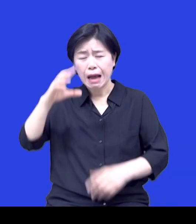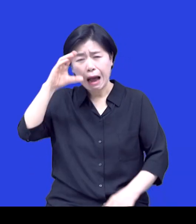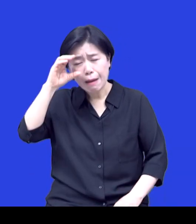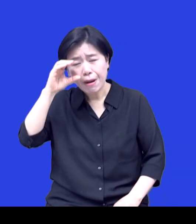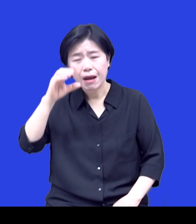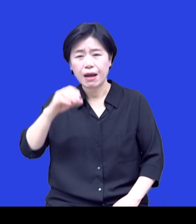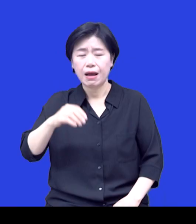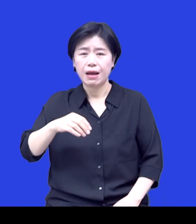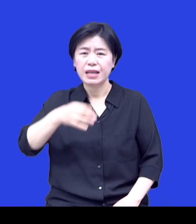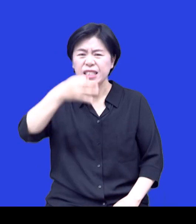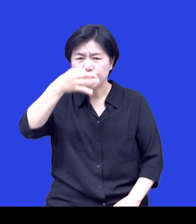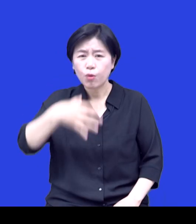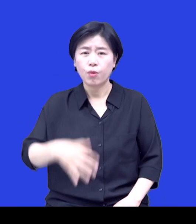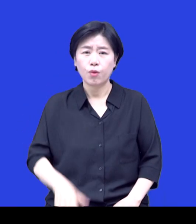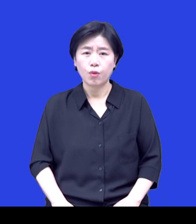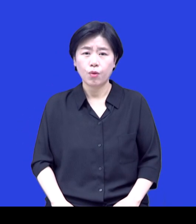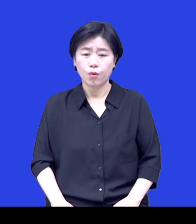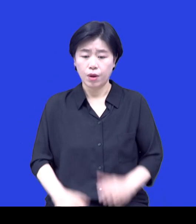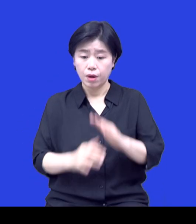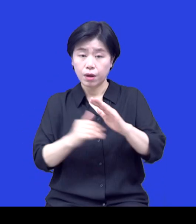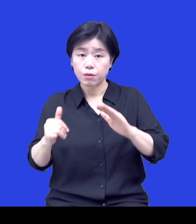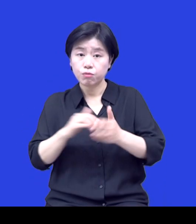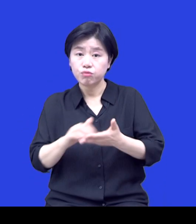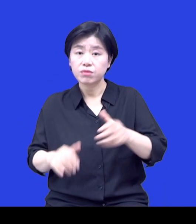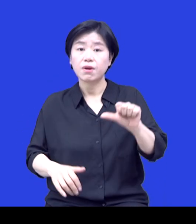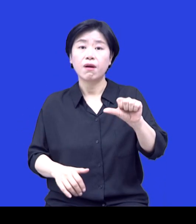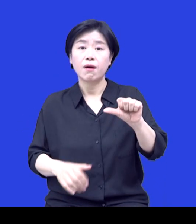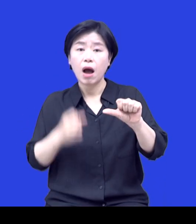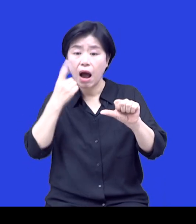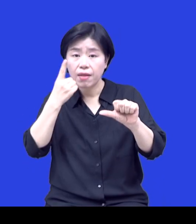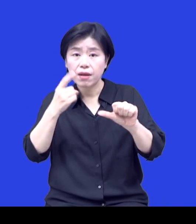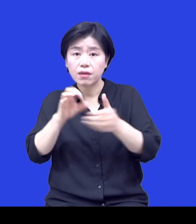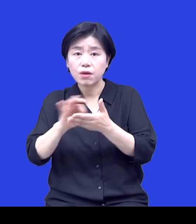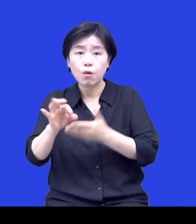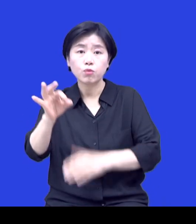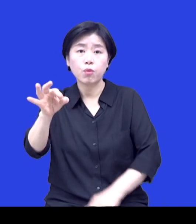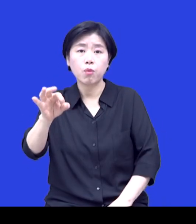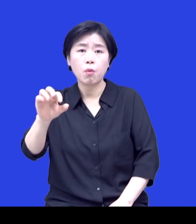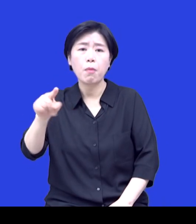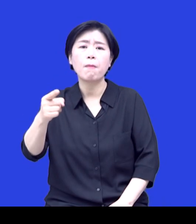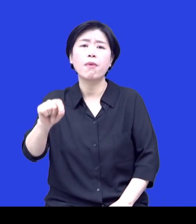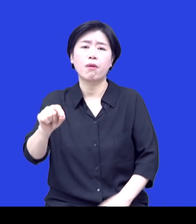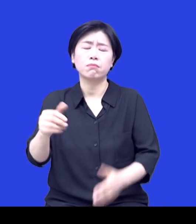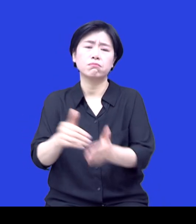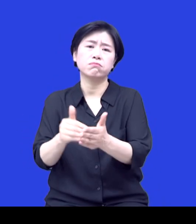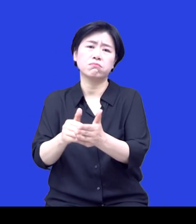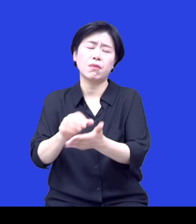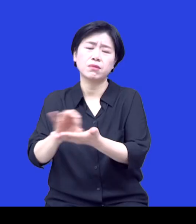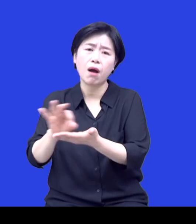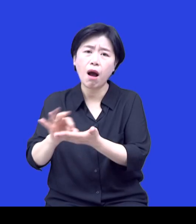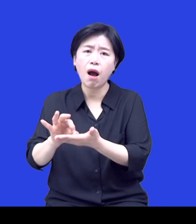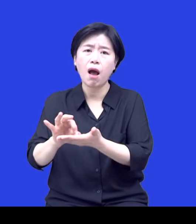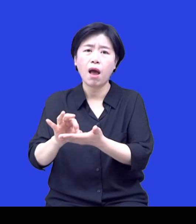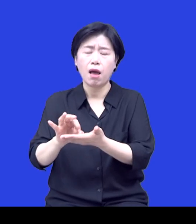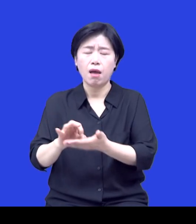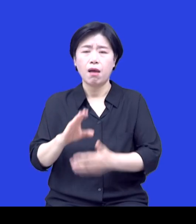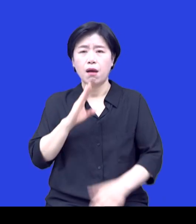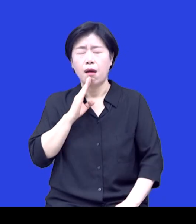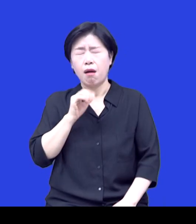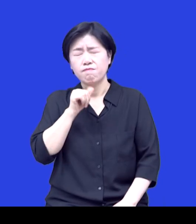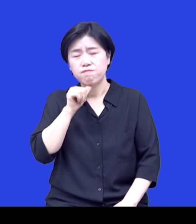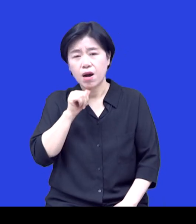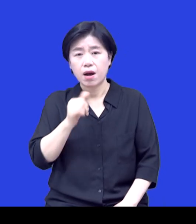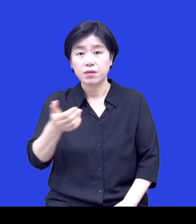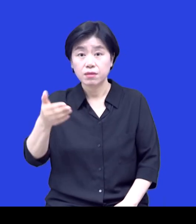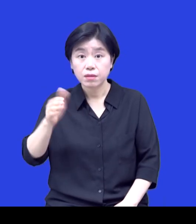시절인데 천불로 살던 시절이야. 5가족이 아파트 예. 하나에서. 그런데 접촉 사고가 났어요. 미국 사람하고. 아버지 차가 네. 그